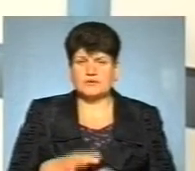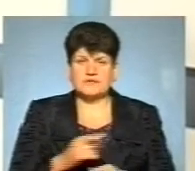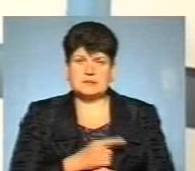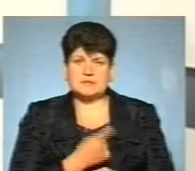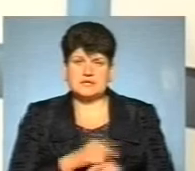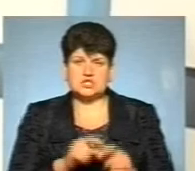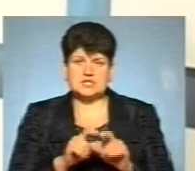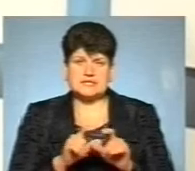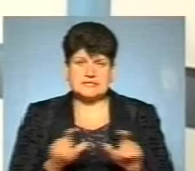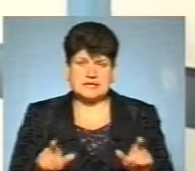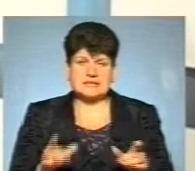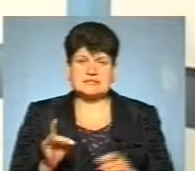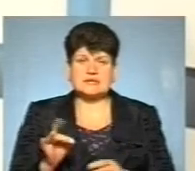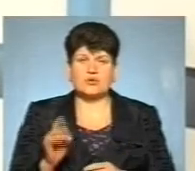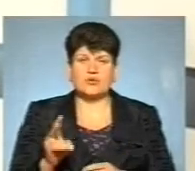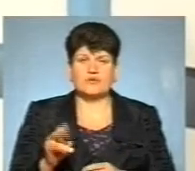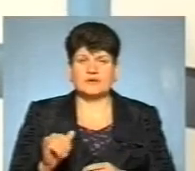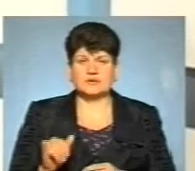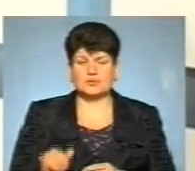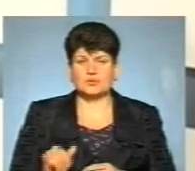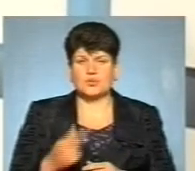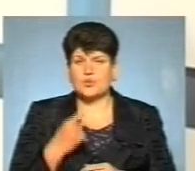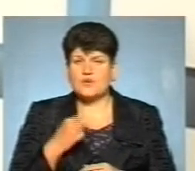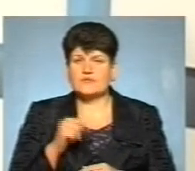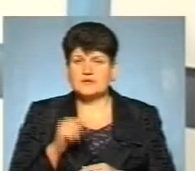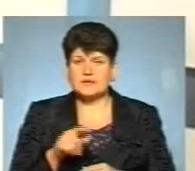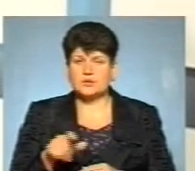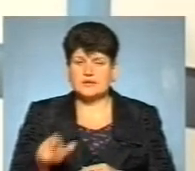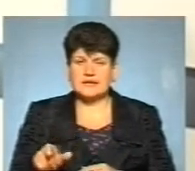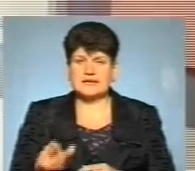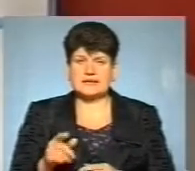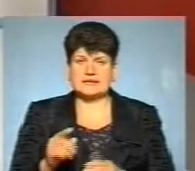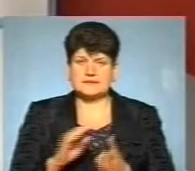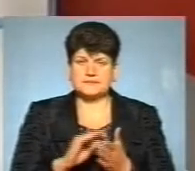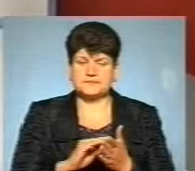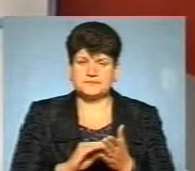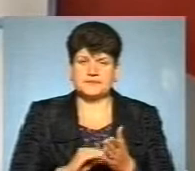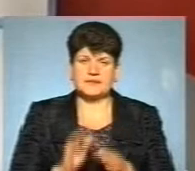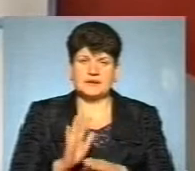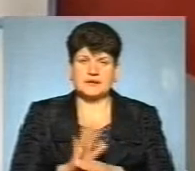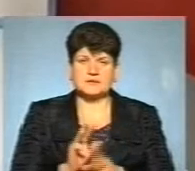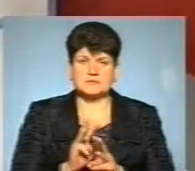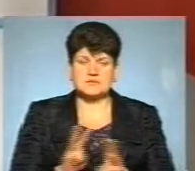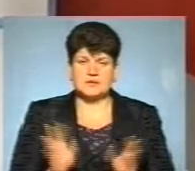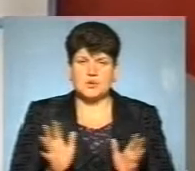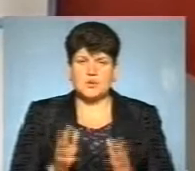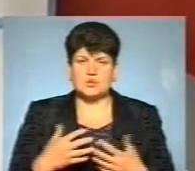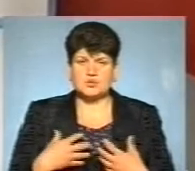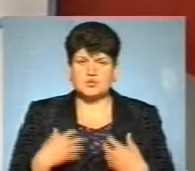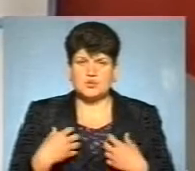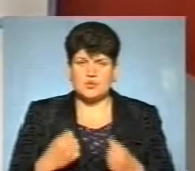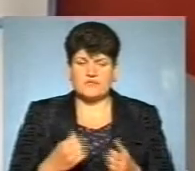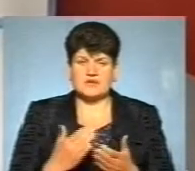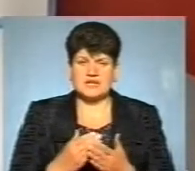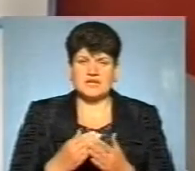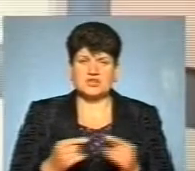медичних закладів сироватки крові, від тих контингентів, які визначені наказом Міністерства охорони здоров'я. Є